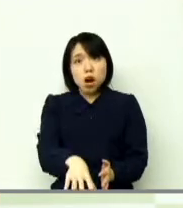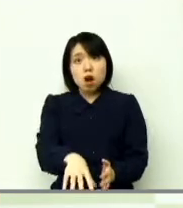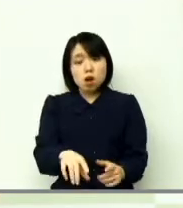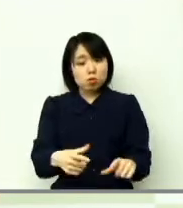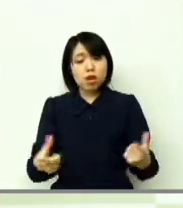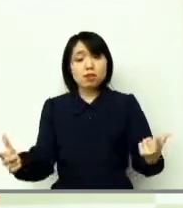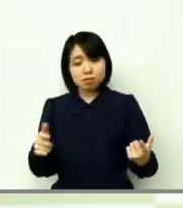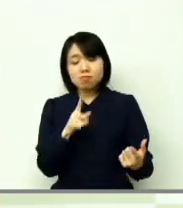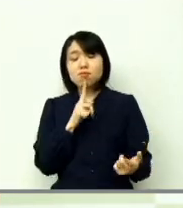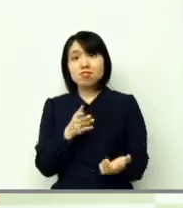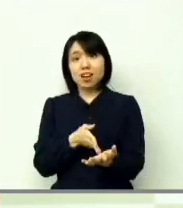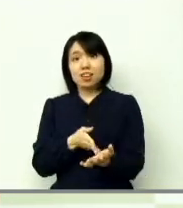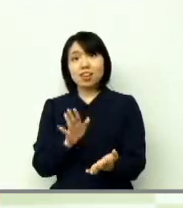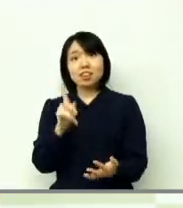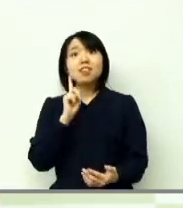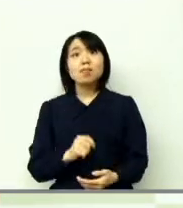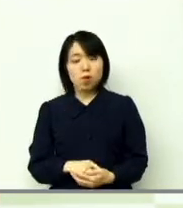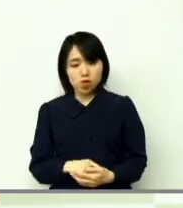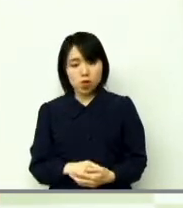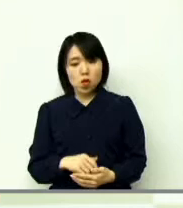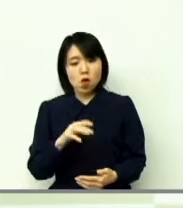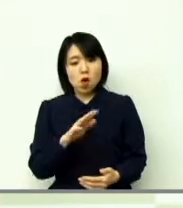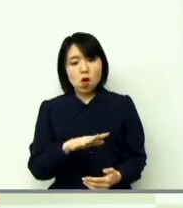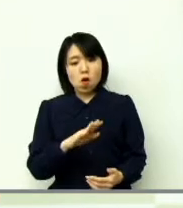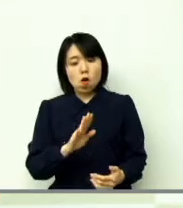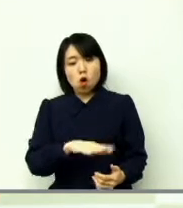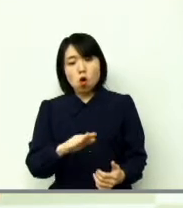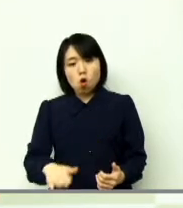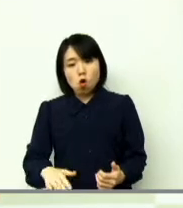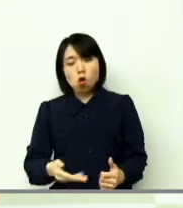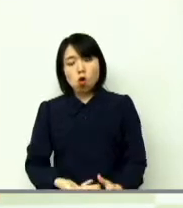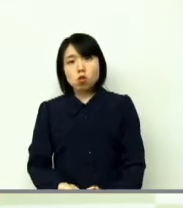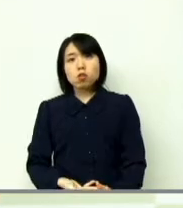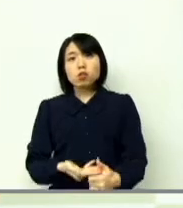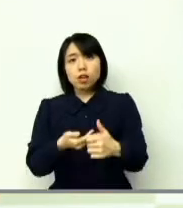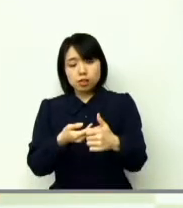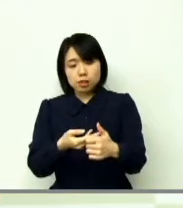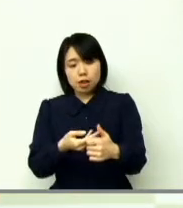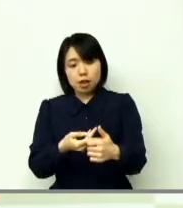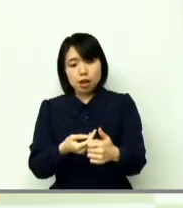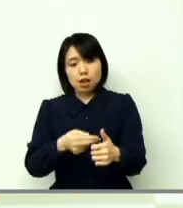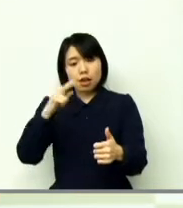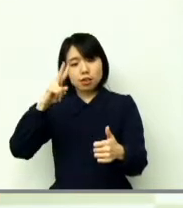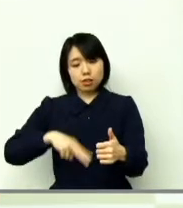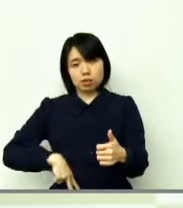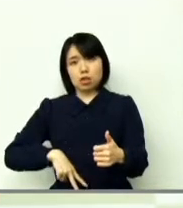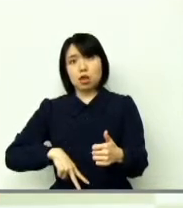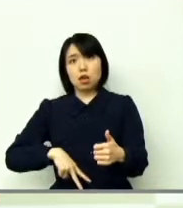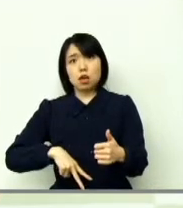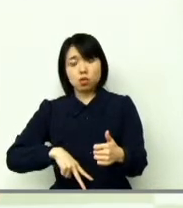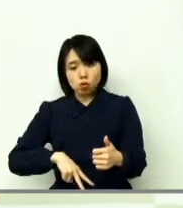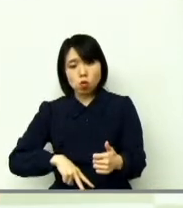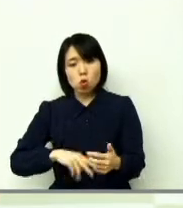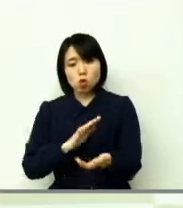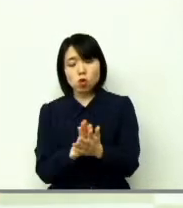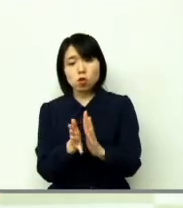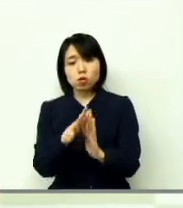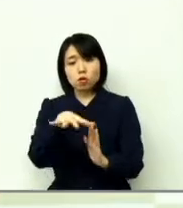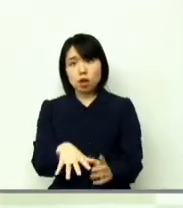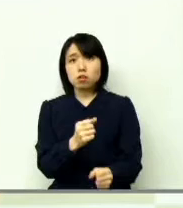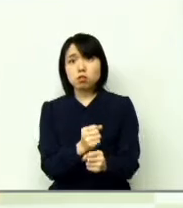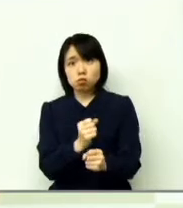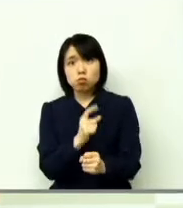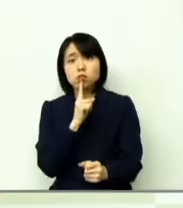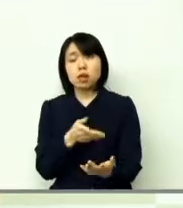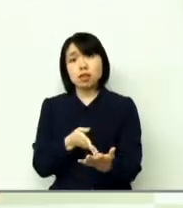援型幼稚園の認定制度の創設というのは、はい、さいたま市独自のものなんでしょうか、それとも国と全